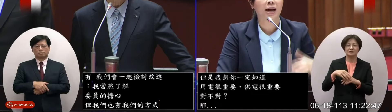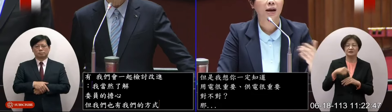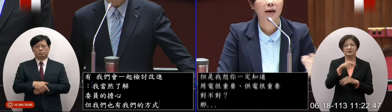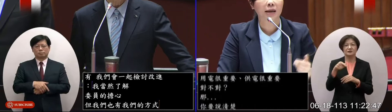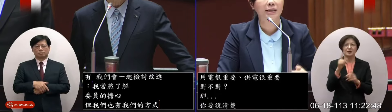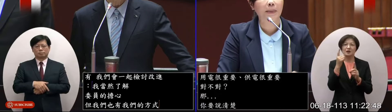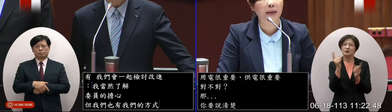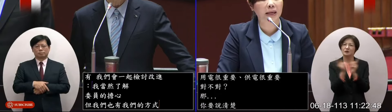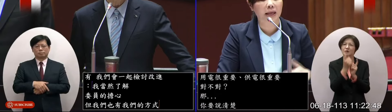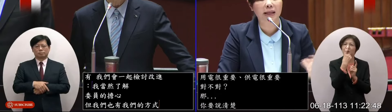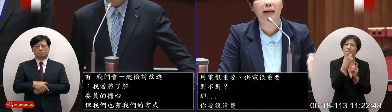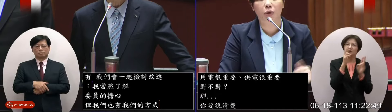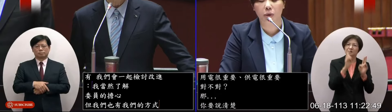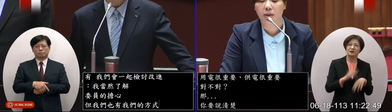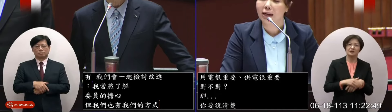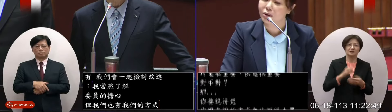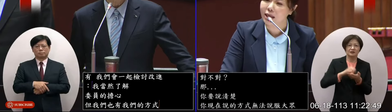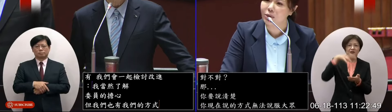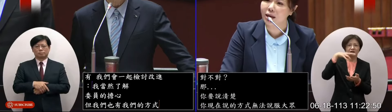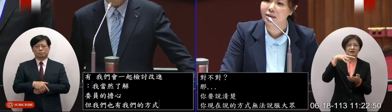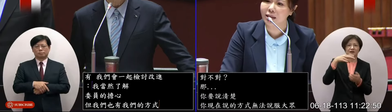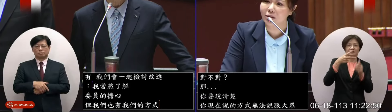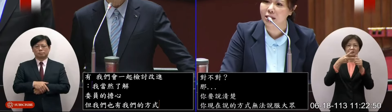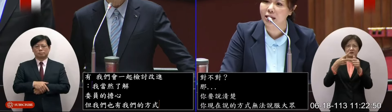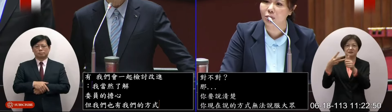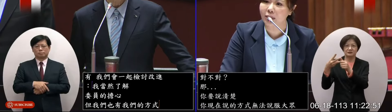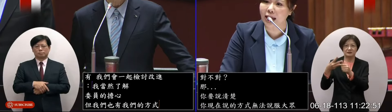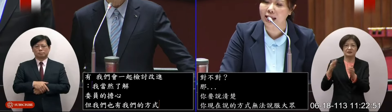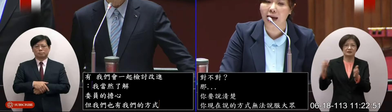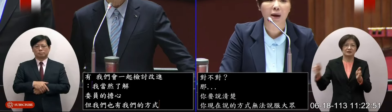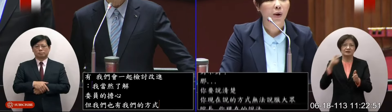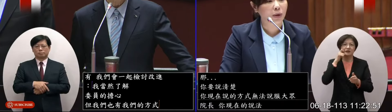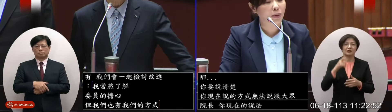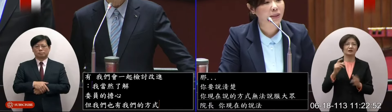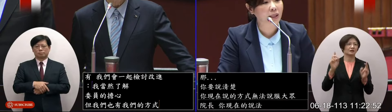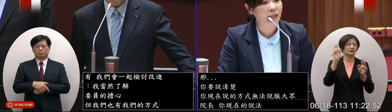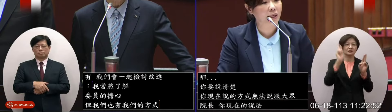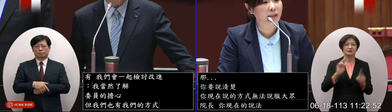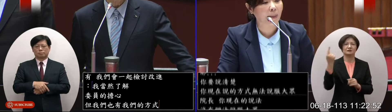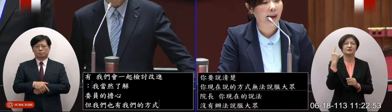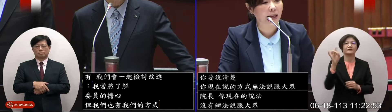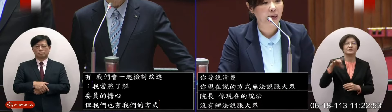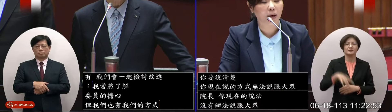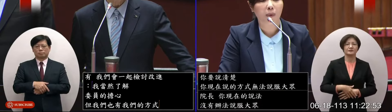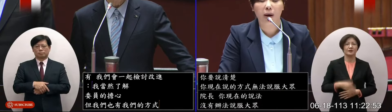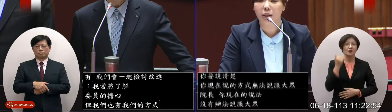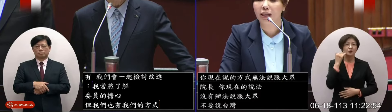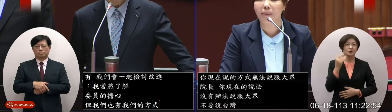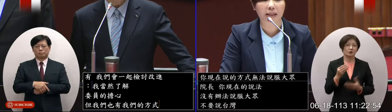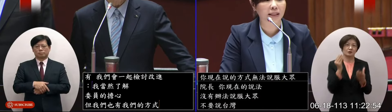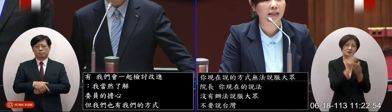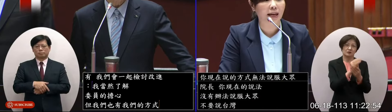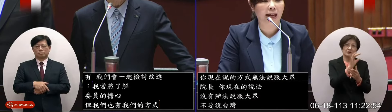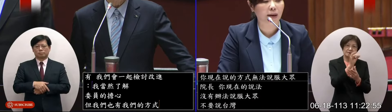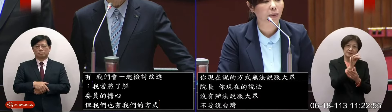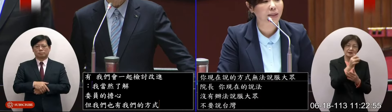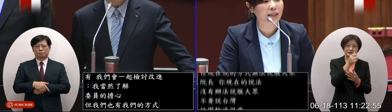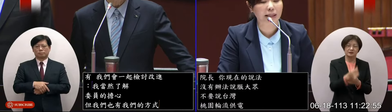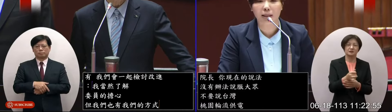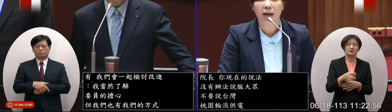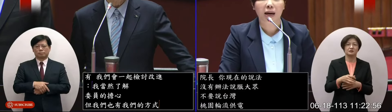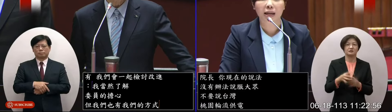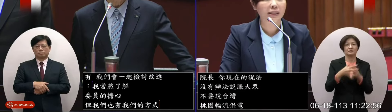下来核二核三不能延役，大家都想说啊，到底电从哪里来？我投资一个上百亿或20亿美金的 AI